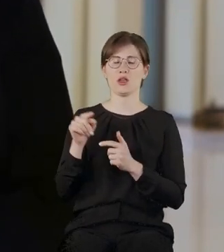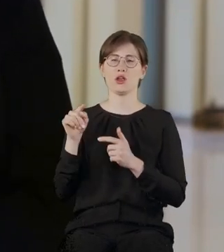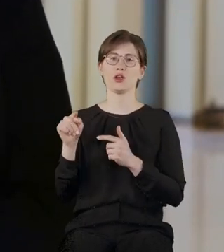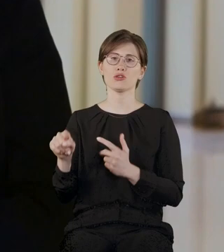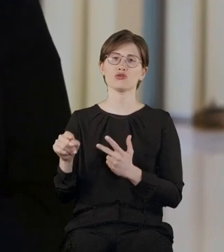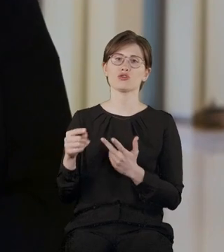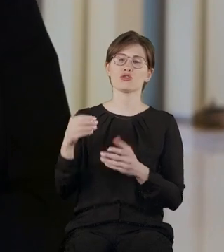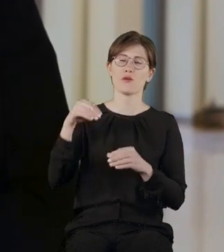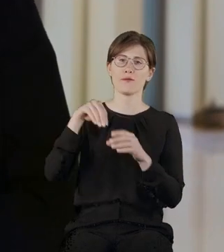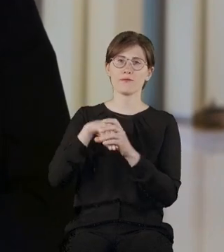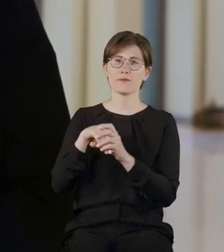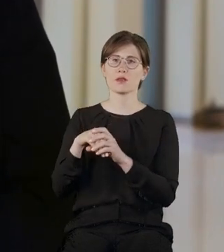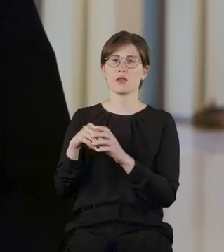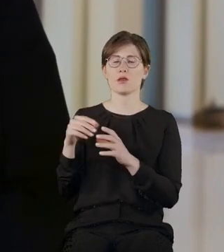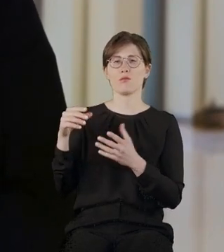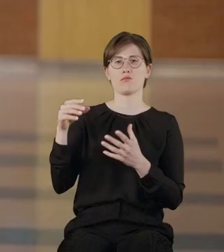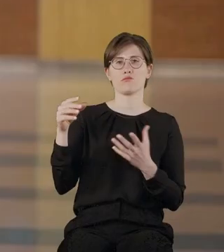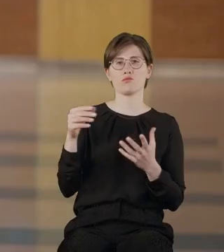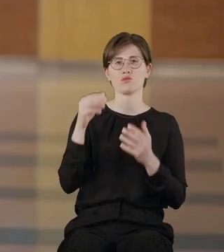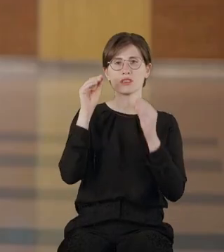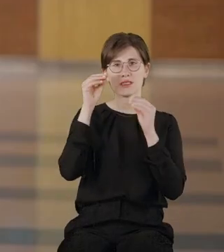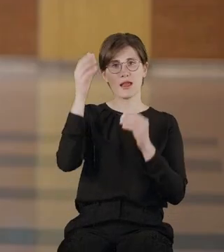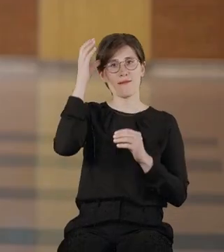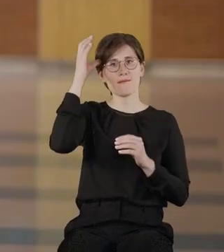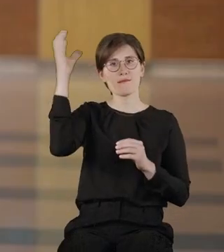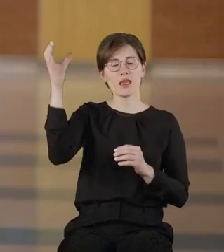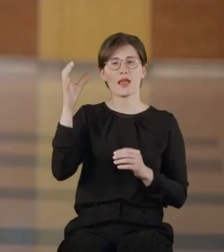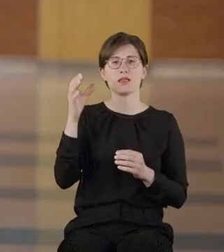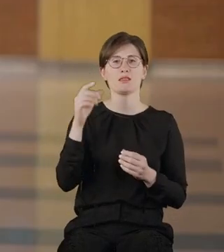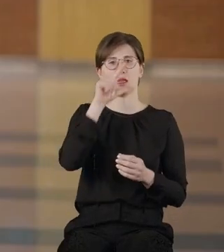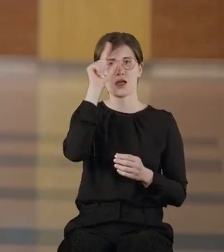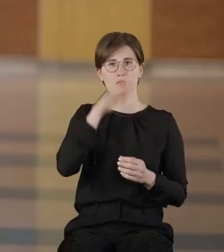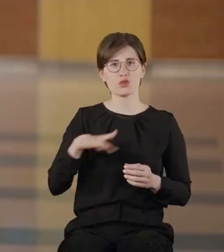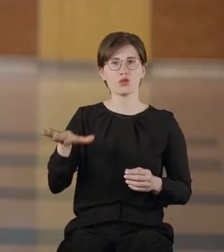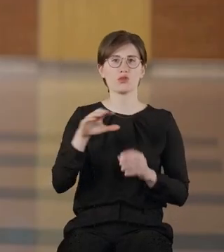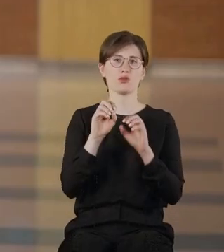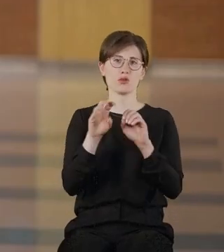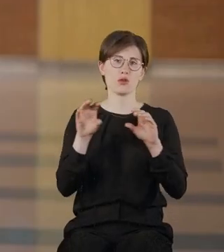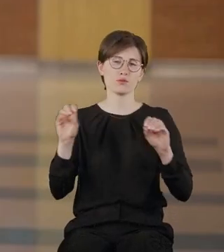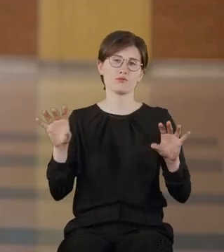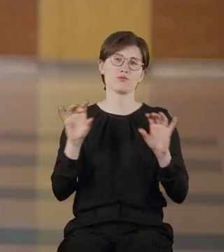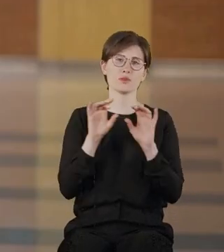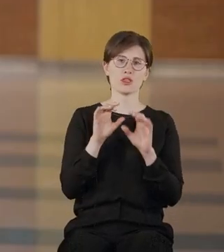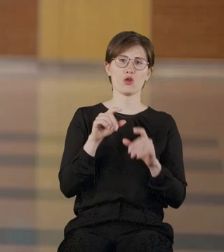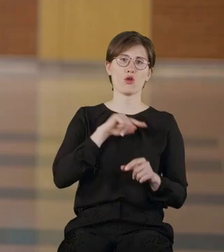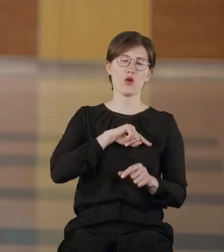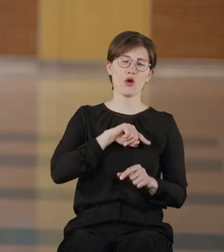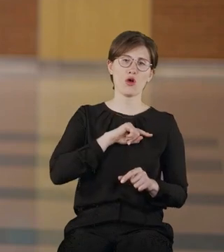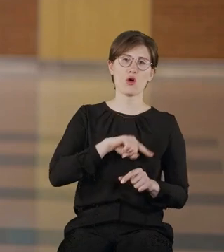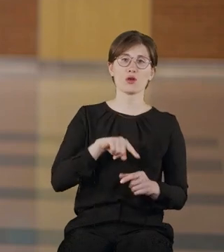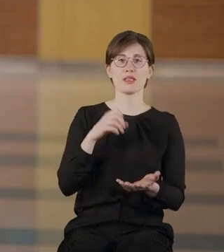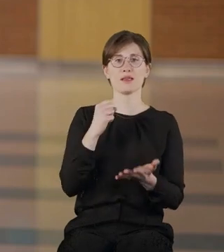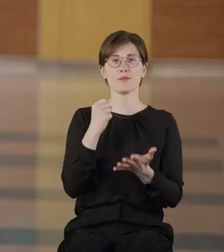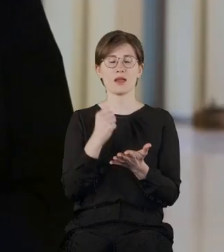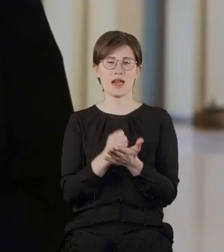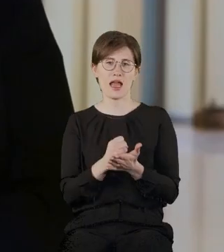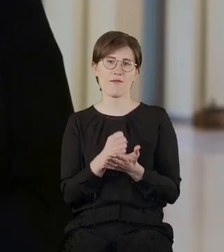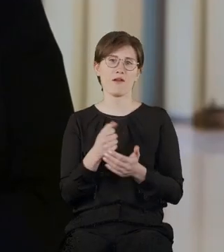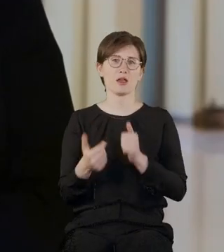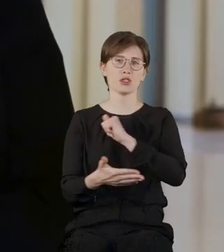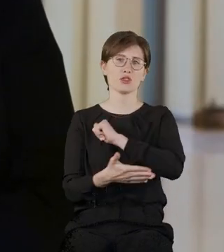spajające w sobie wiedzę z socjologii, teologii, psychologii, pedagogiki, zakresu prawa, a także